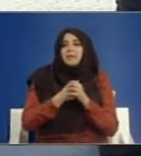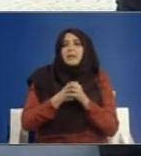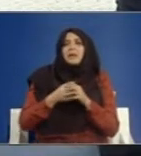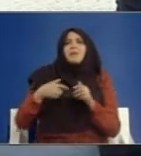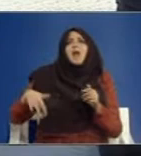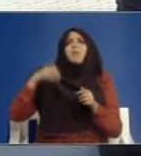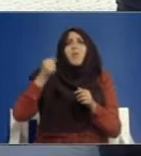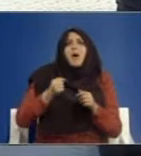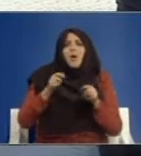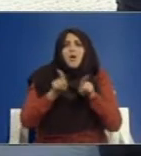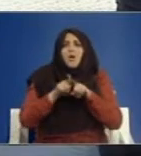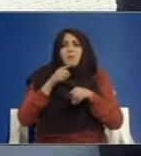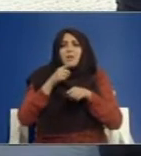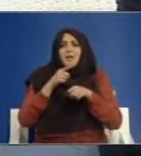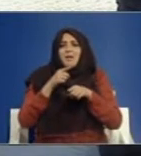الثوب،